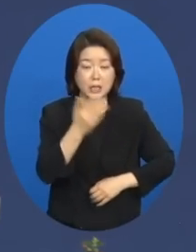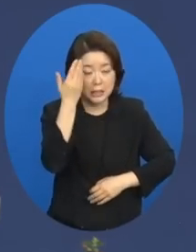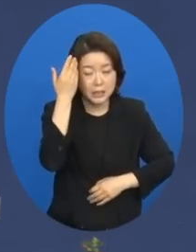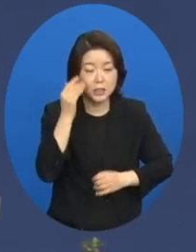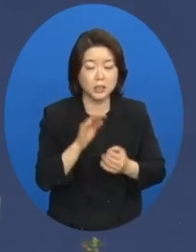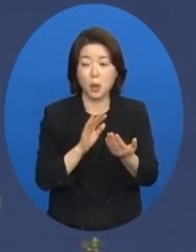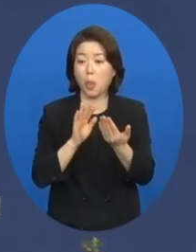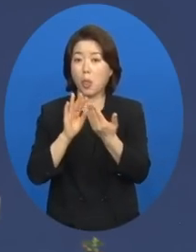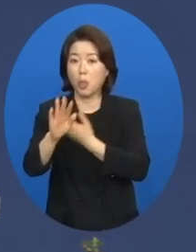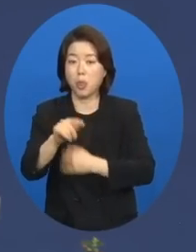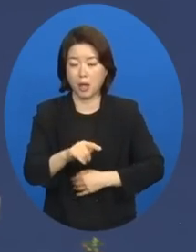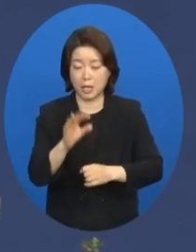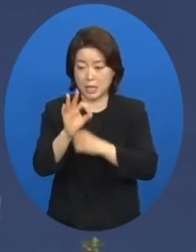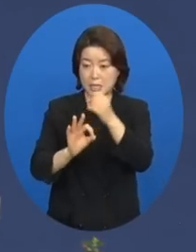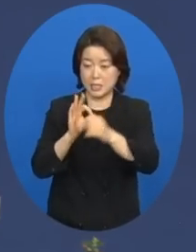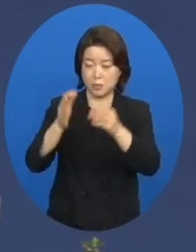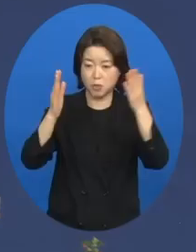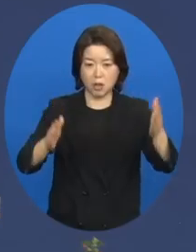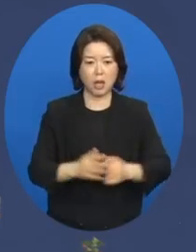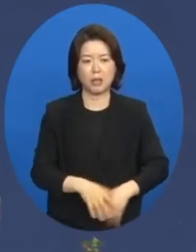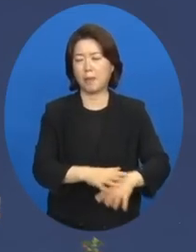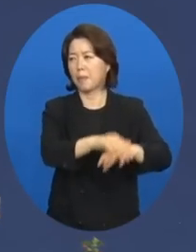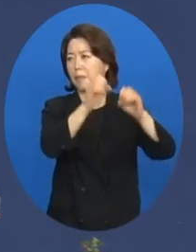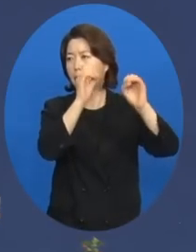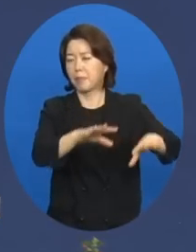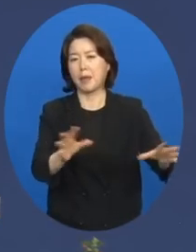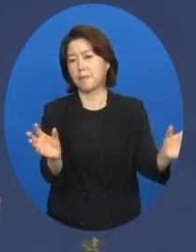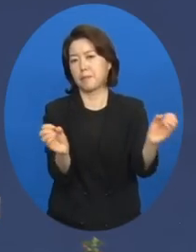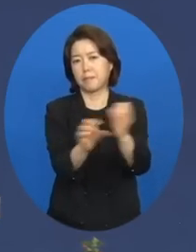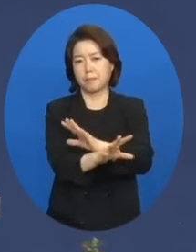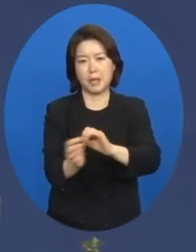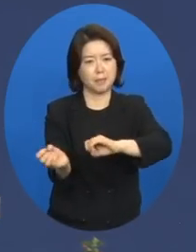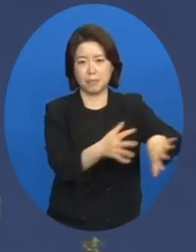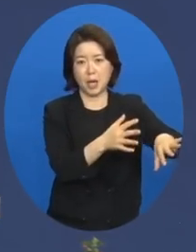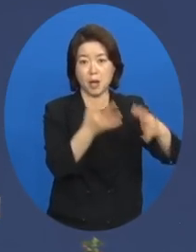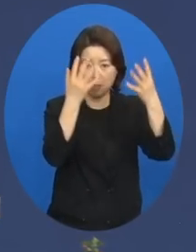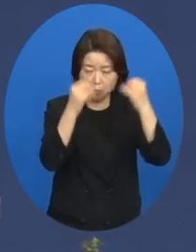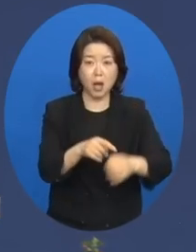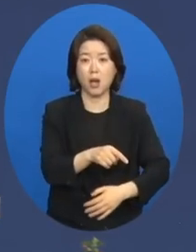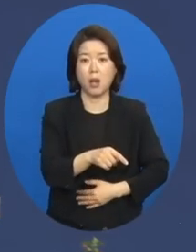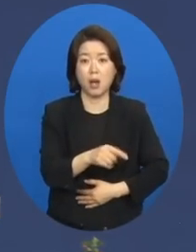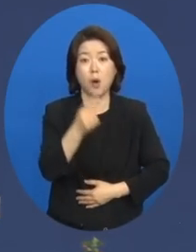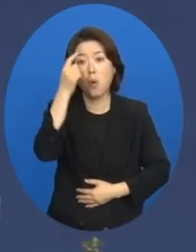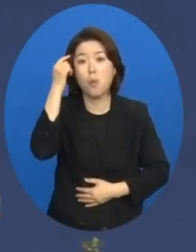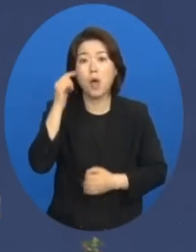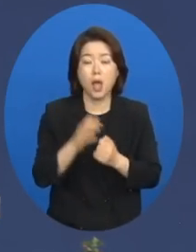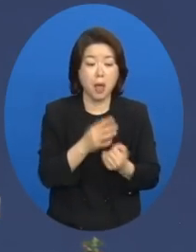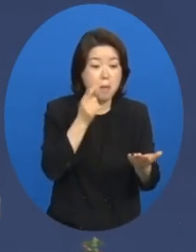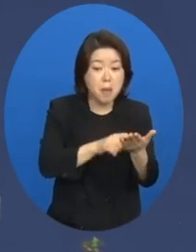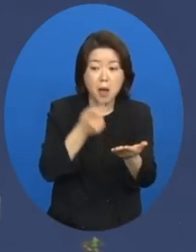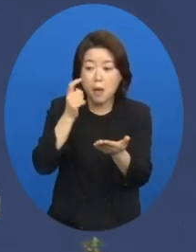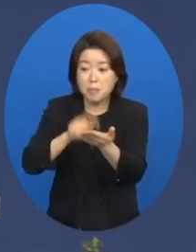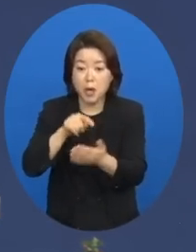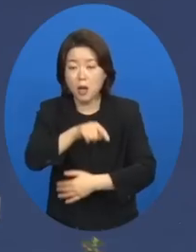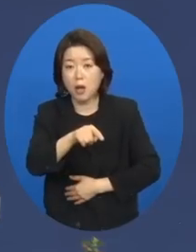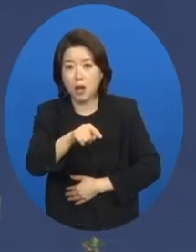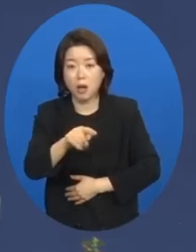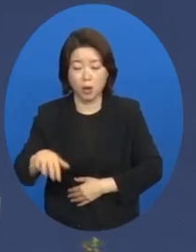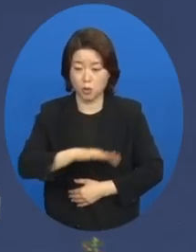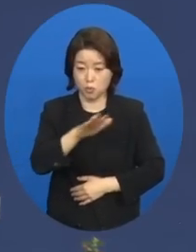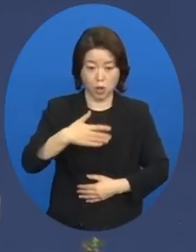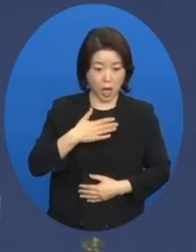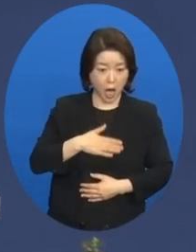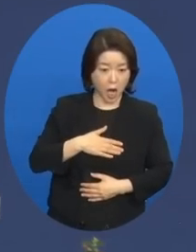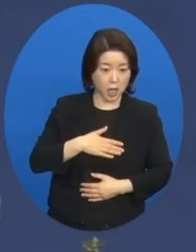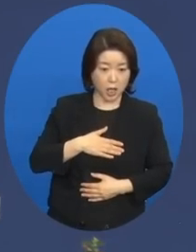조금만 지나면 이건 10년 안에 수없는 것들이 다 폐기될 것들이 너무 많습니다. 왜냐하면 발견하면 발견해 갈수록 우리가 안